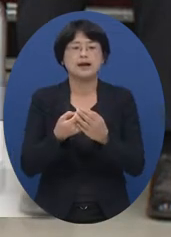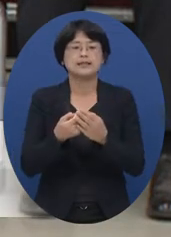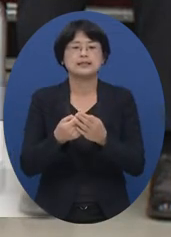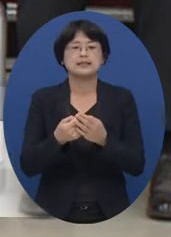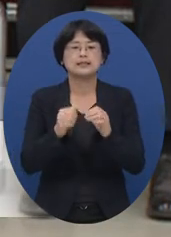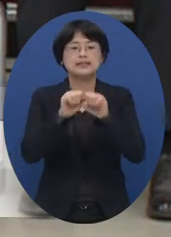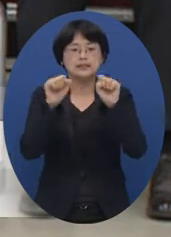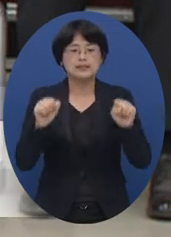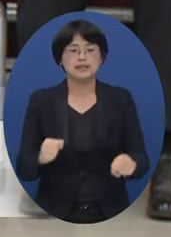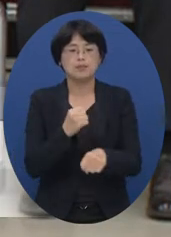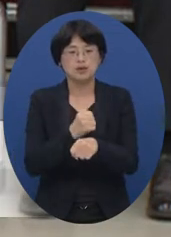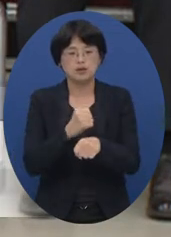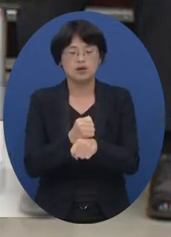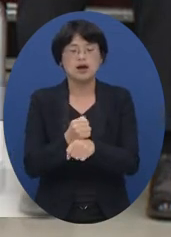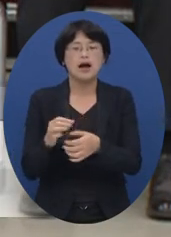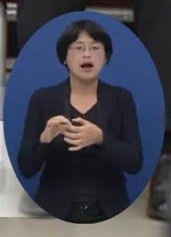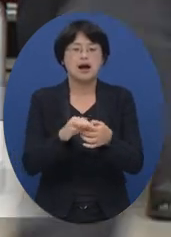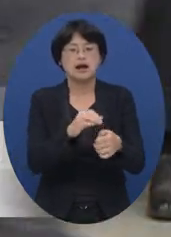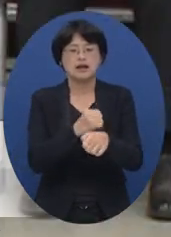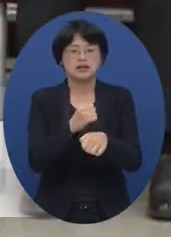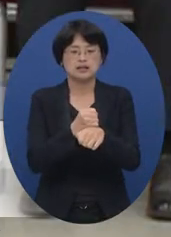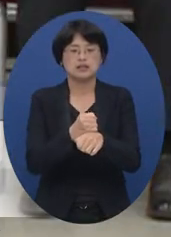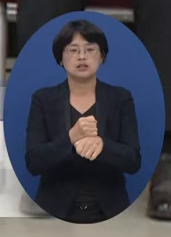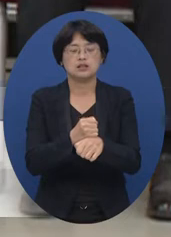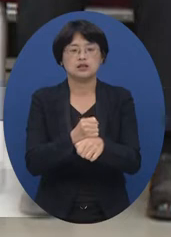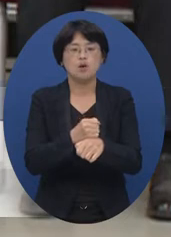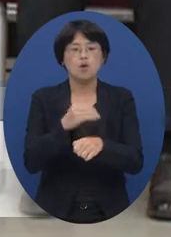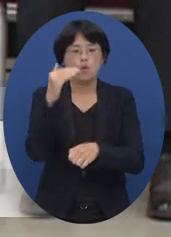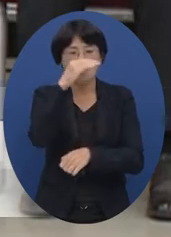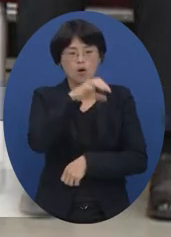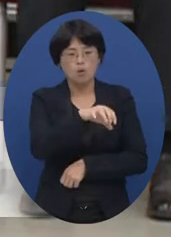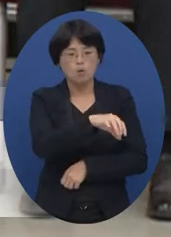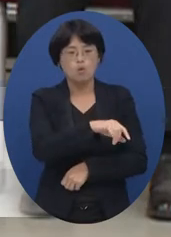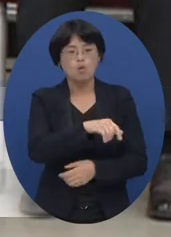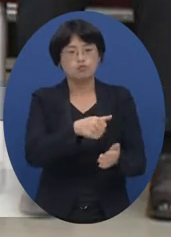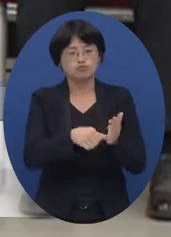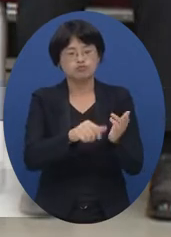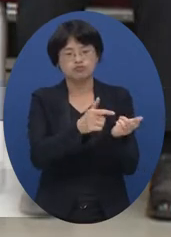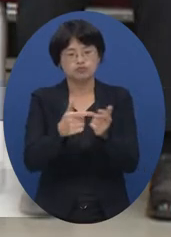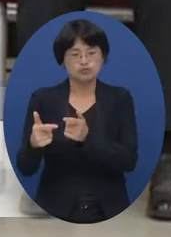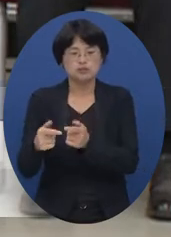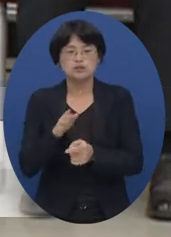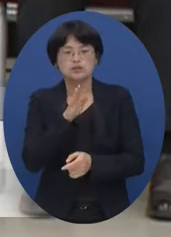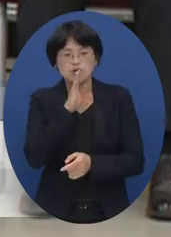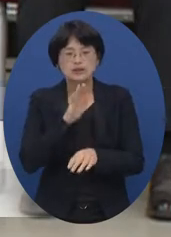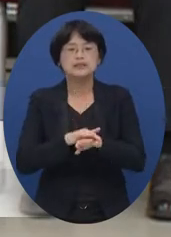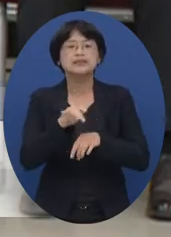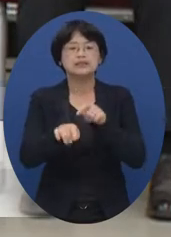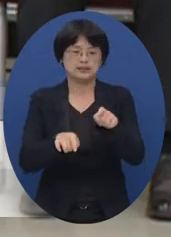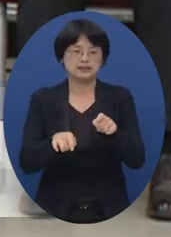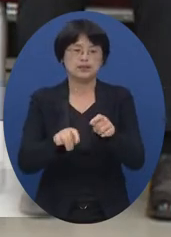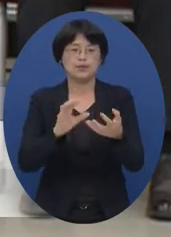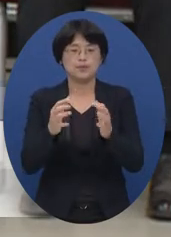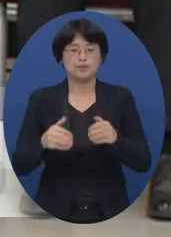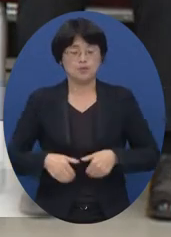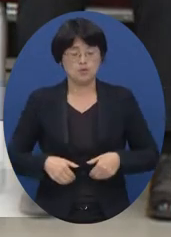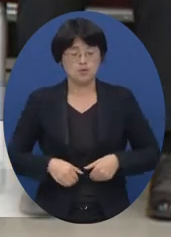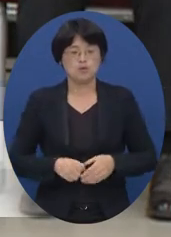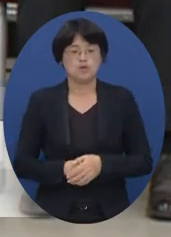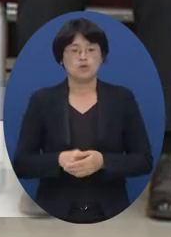또는 관광 자원들의 연계 이런 문제에 대해서 앞으로 실질적인 좀 논의들을 좀